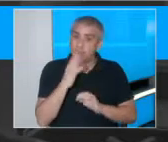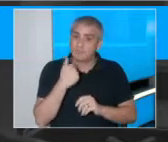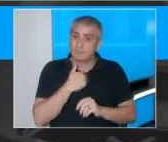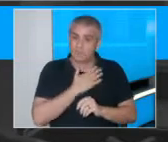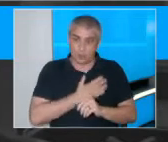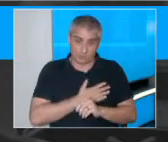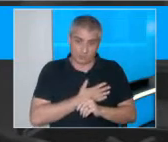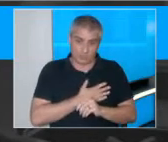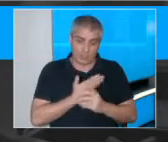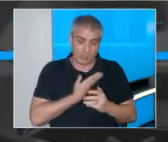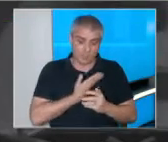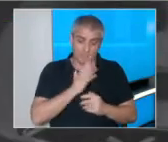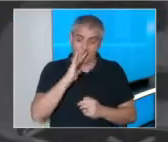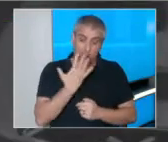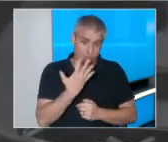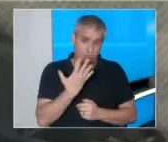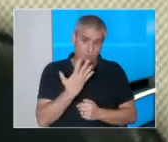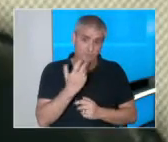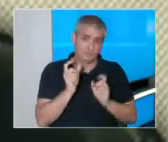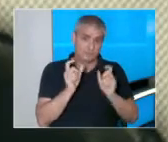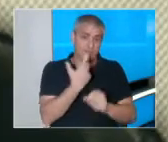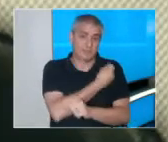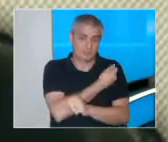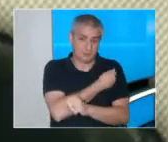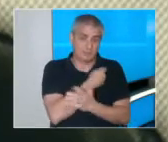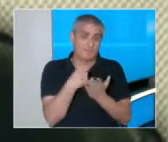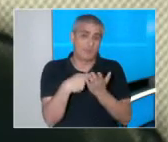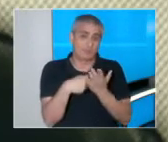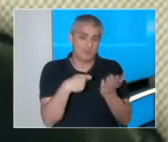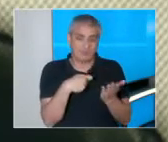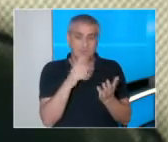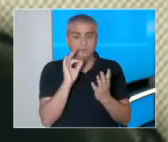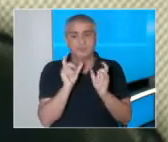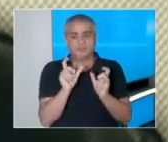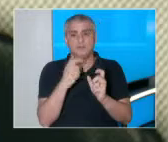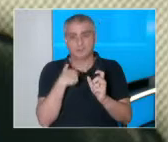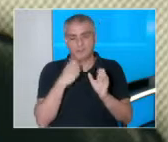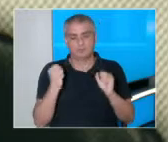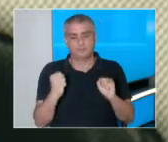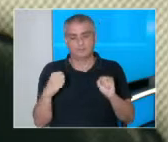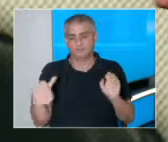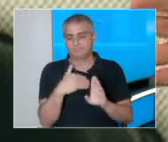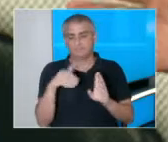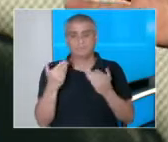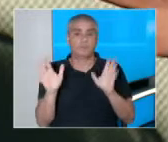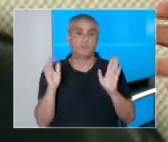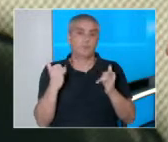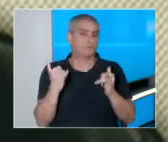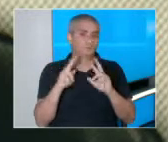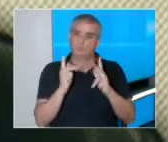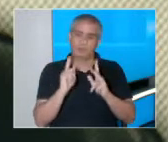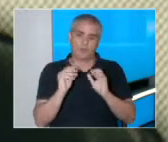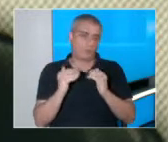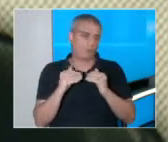אני רוצה לקבל גל חמישי שעומד גם נגד חיסונים ולשלם את המחיר, כנגד זה שאני מחזיק את הכניסות ויציאות פתוחות כרגע בצורה